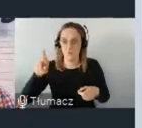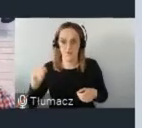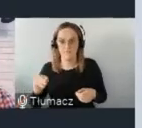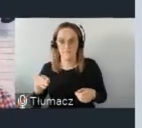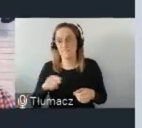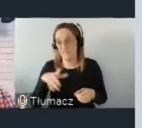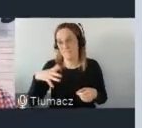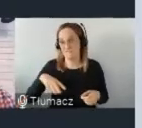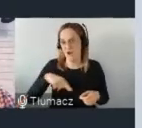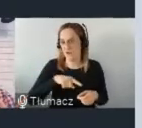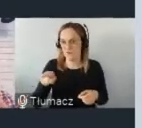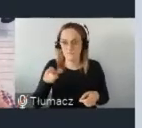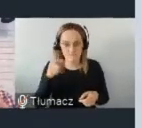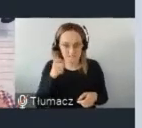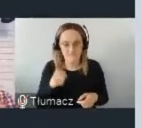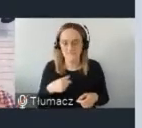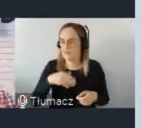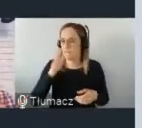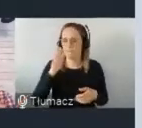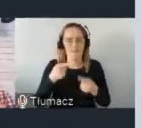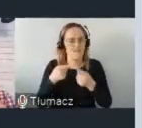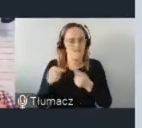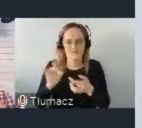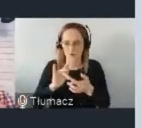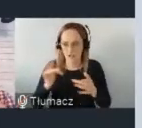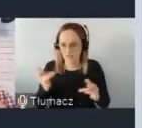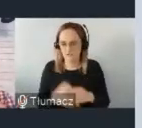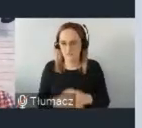na to zerknęli. Tutaj nie będę wysyłał linku